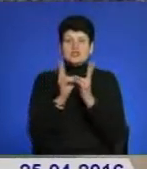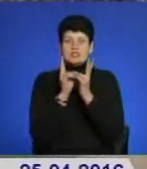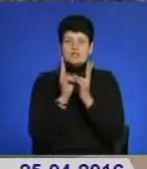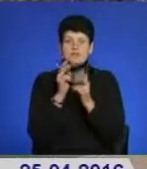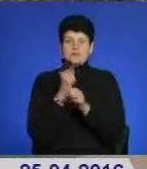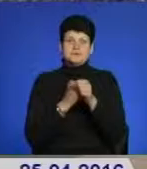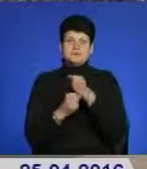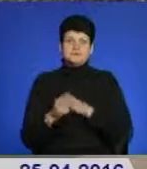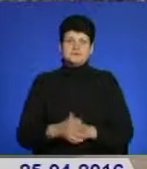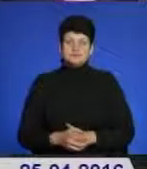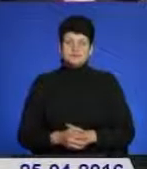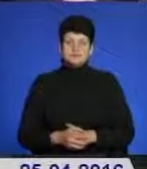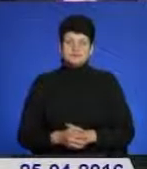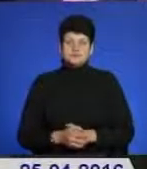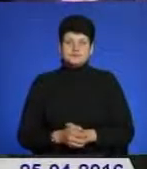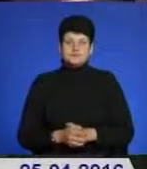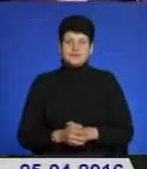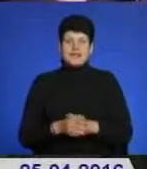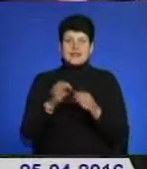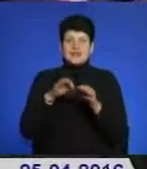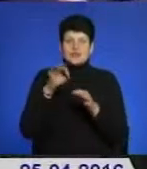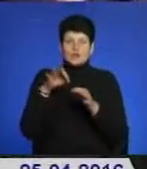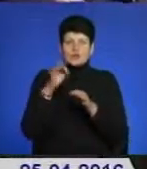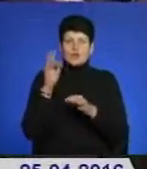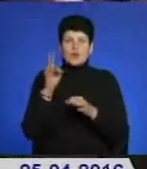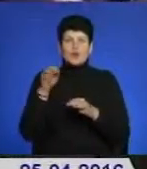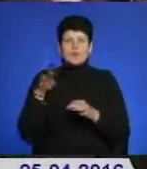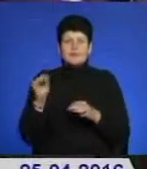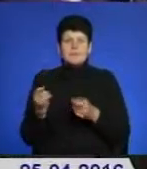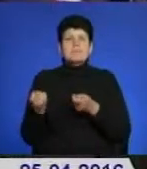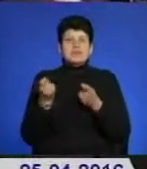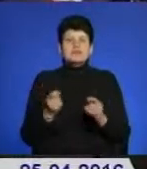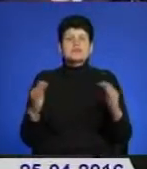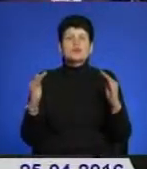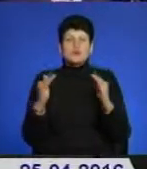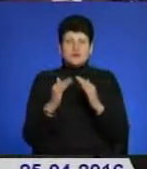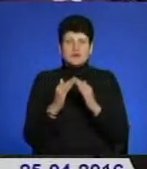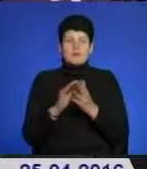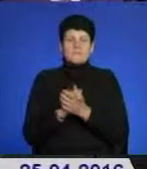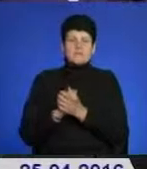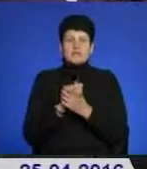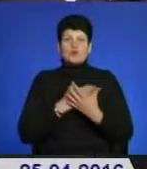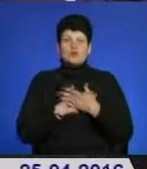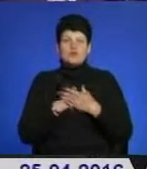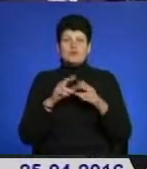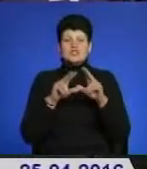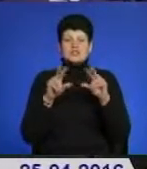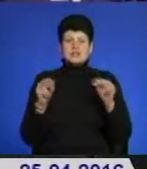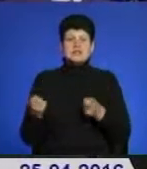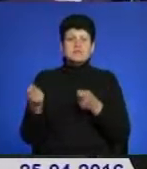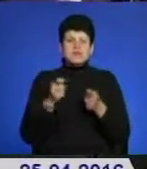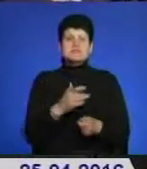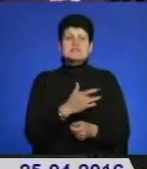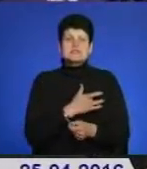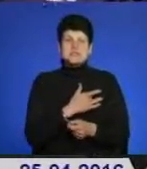Христове. Гілочки тоненькі, котики пухкенькі, принесіть в домівки мир, любов і щастя, принесіть в